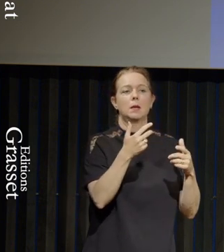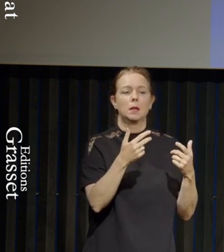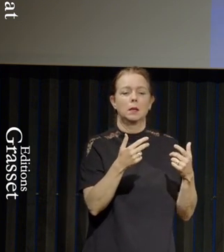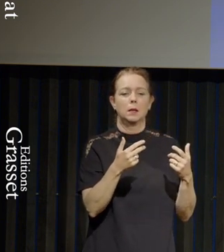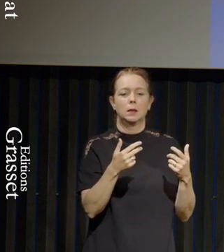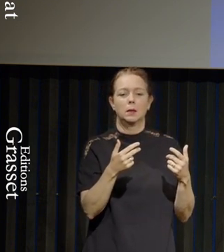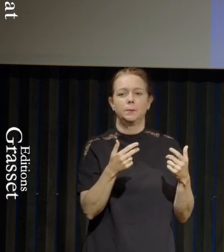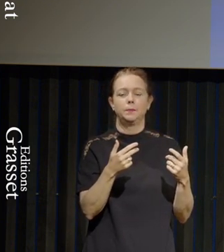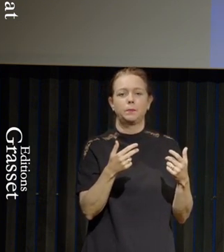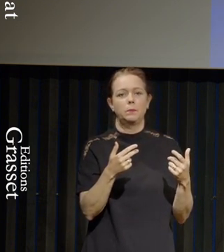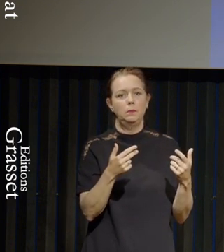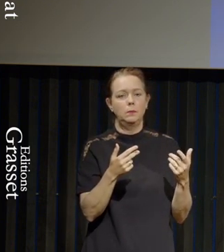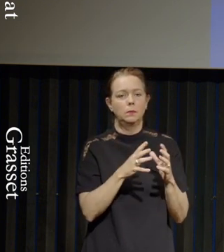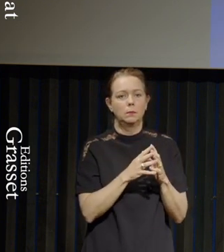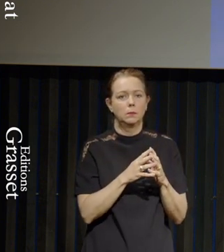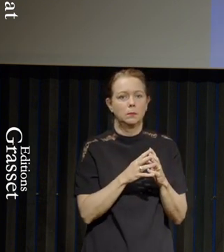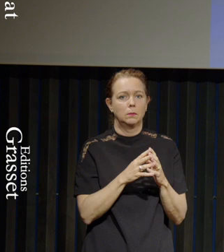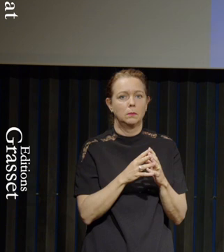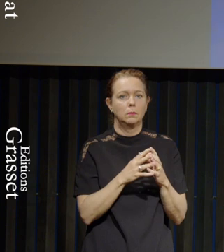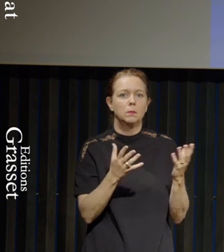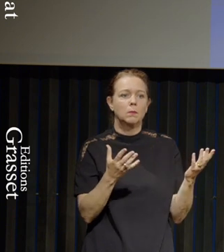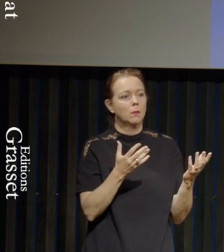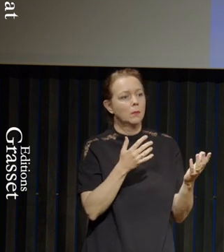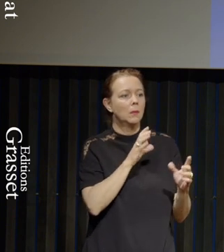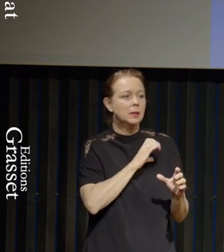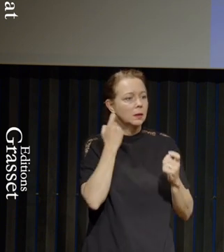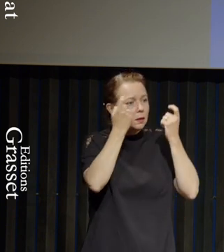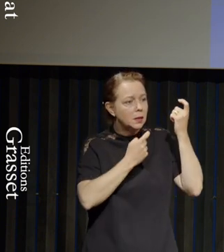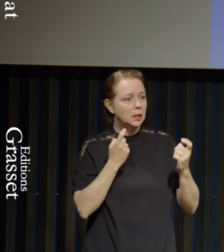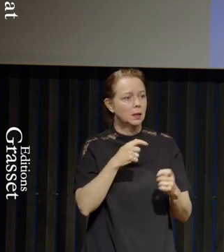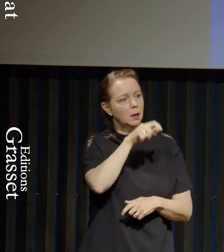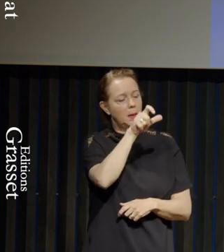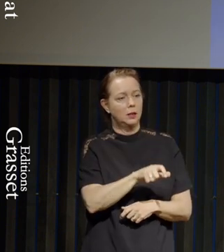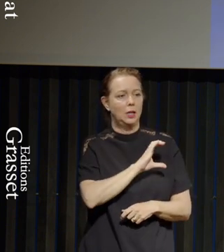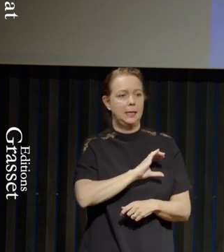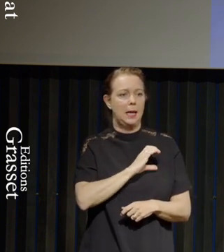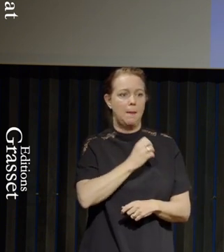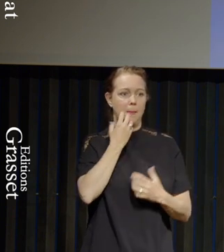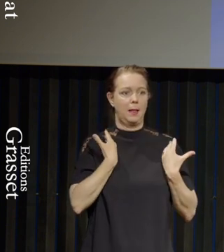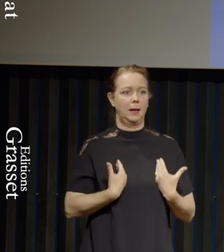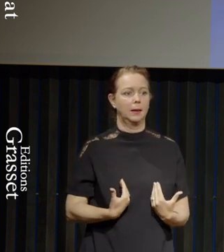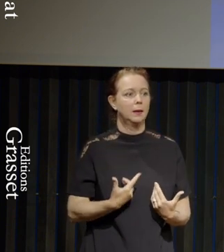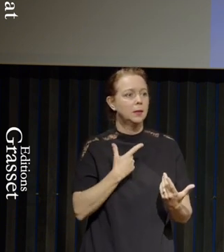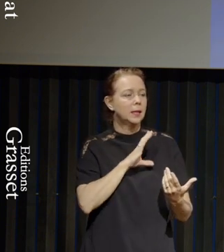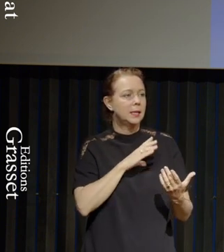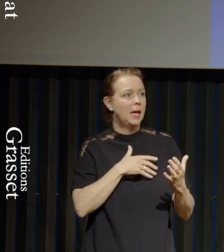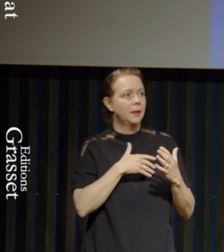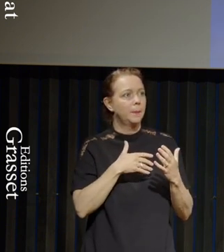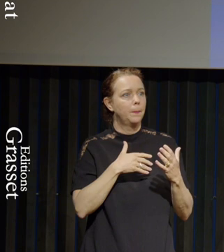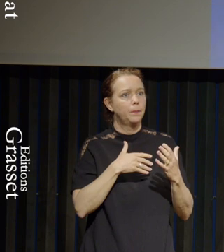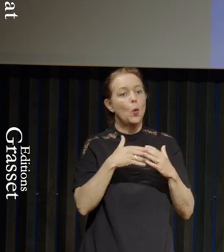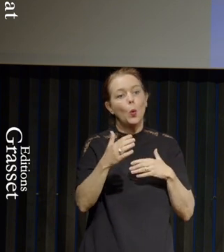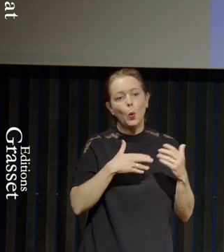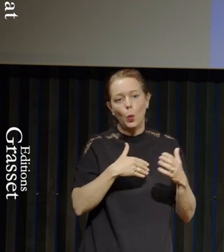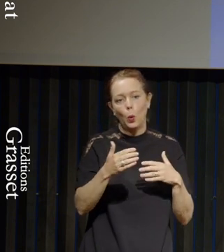du côté du bien-être ou du côté de quelque chose qui serait heureux. Alors, comme on va